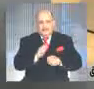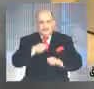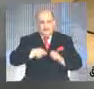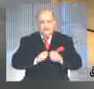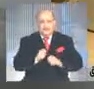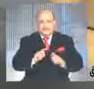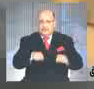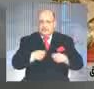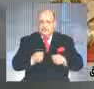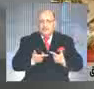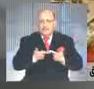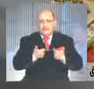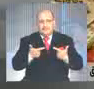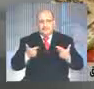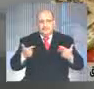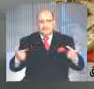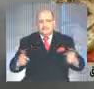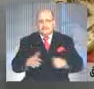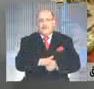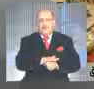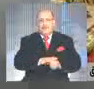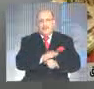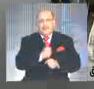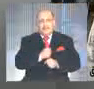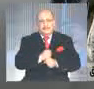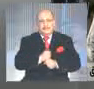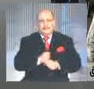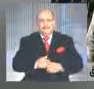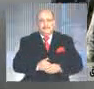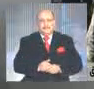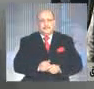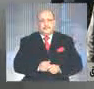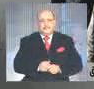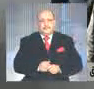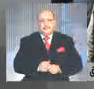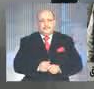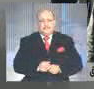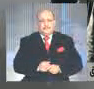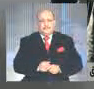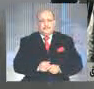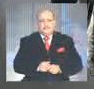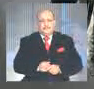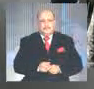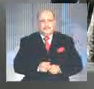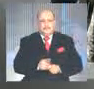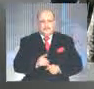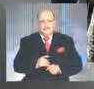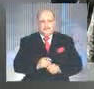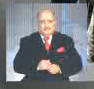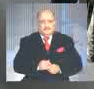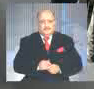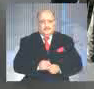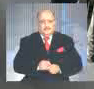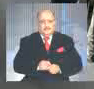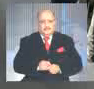والصناعات التقليدية والبرعات اليدوية. هو عمل يكون ايد مع ايد باش نحاولوا الوليدات